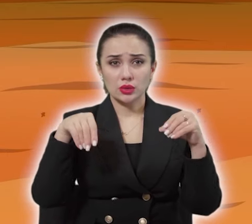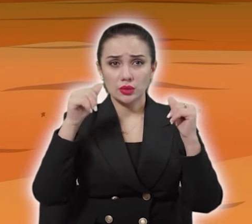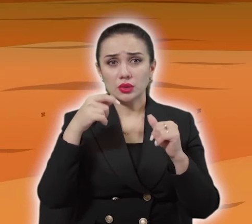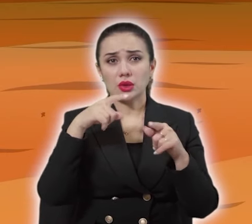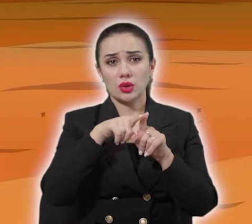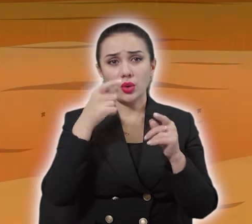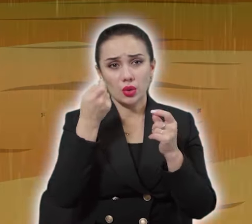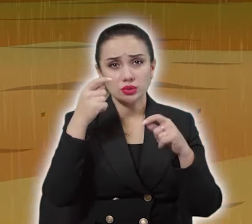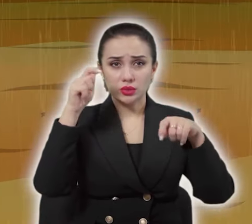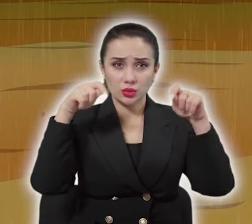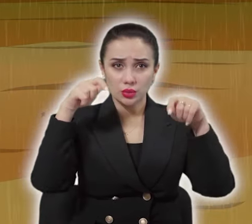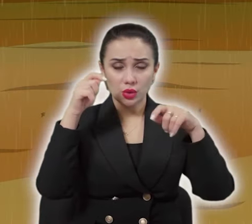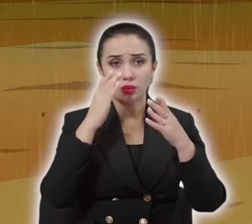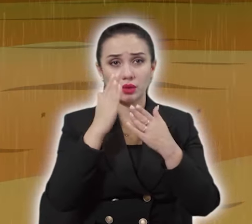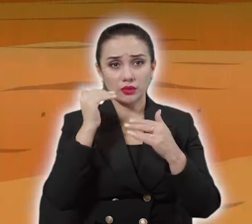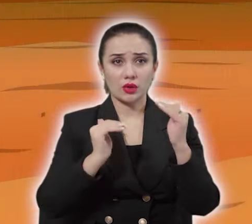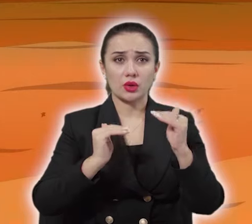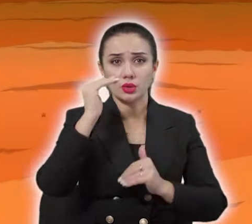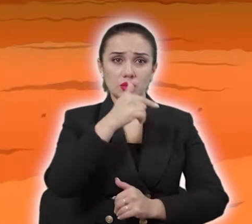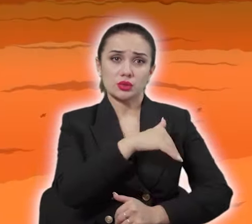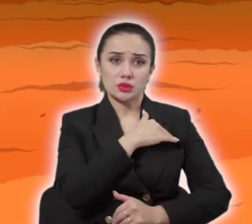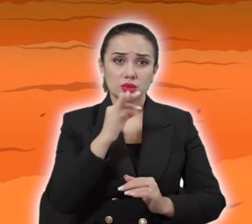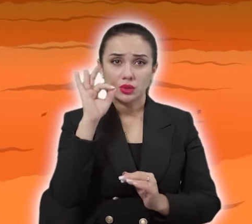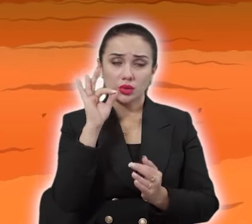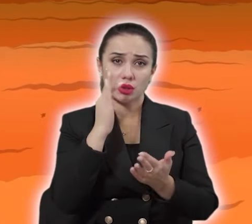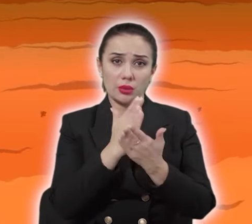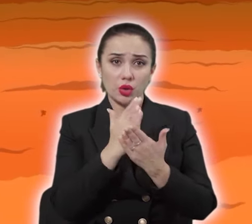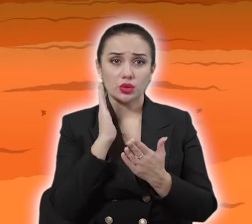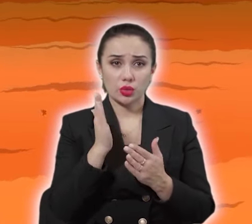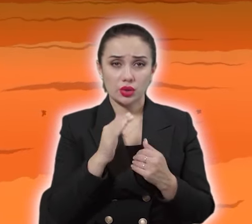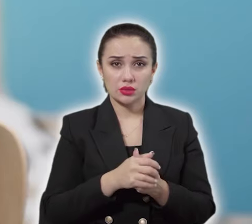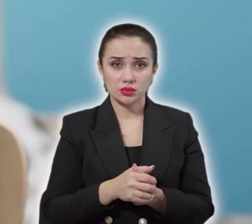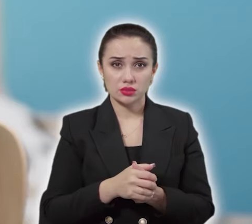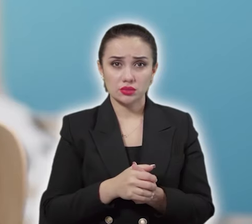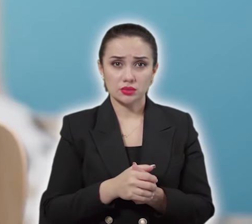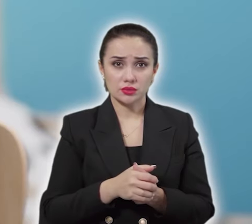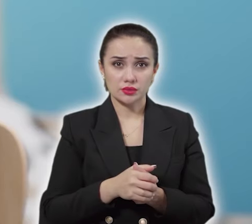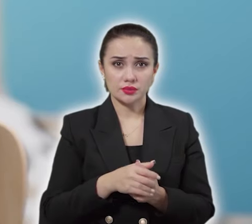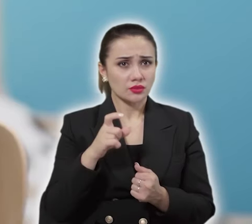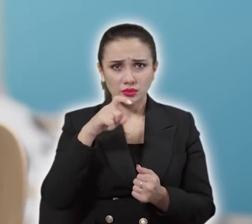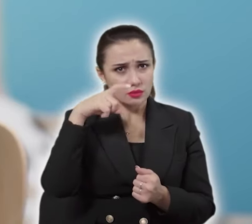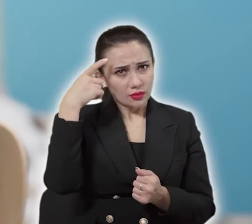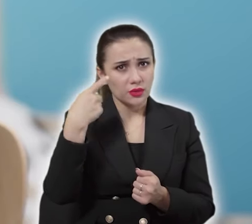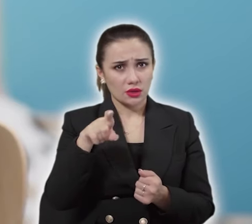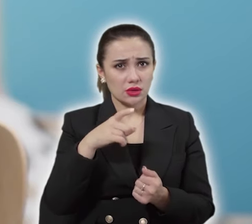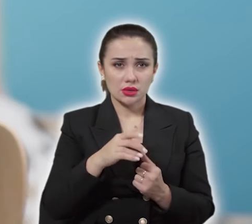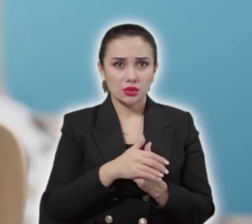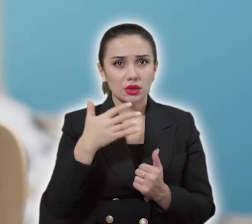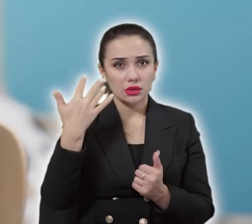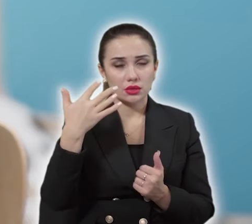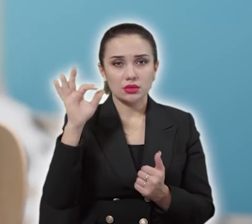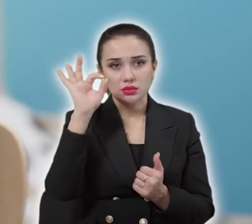yil davomida oz miqdorida yog'ingarchilik va yuqori haroratdan iborat bo'ladi. Ha, rostdan ham issiq